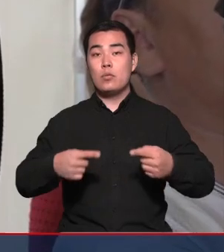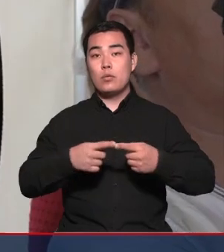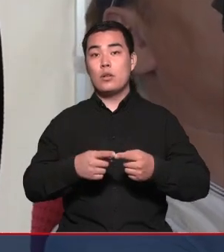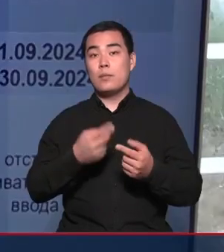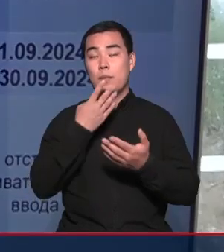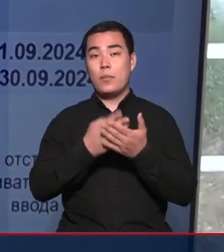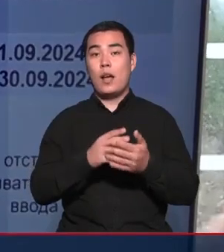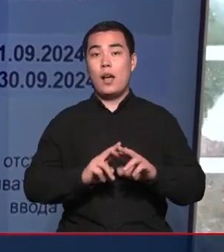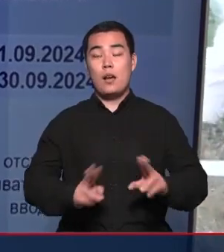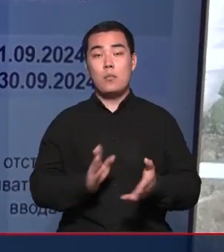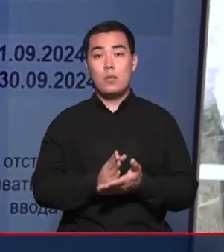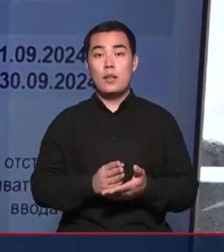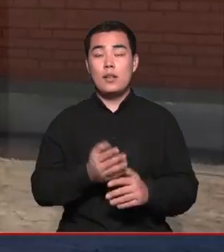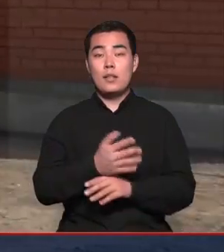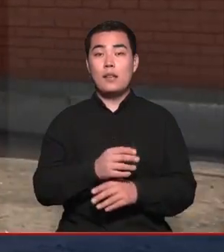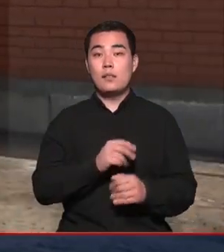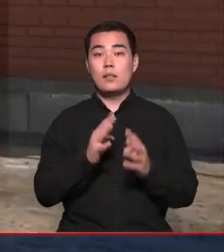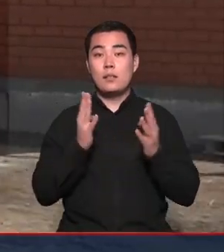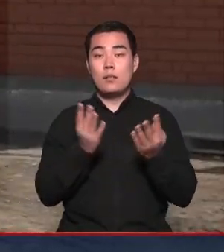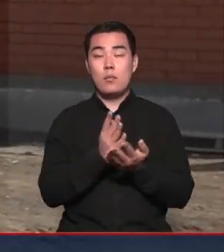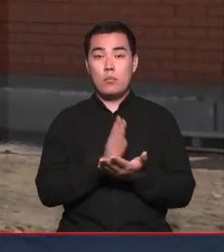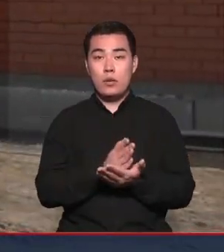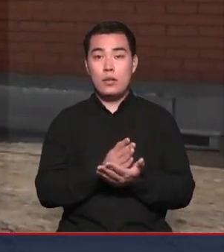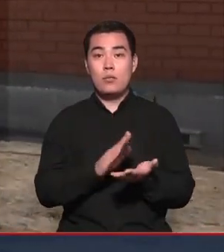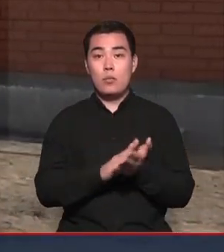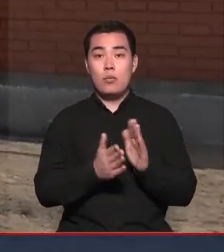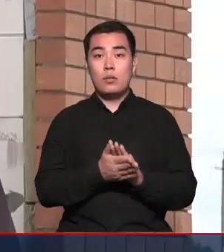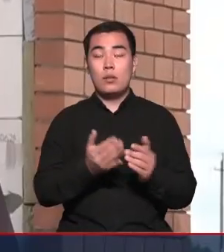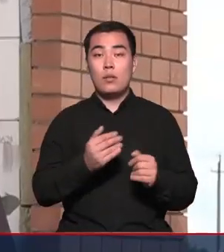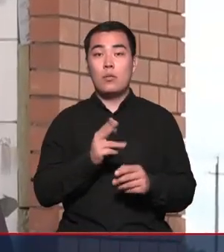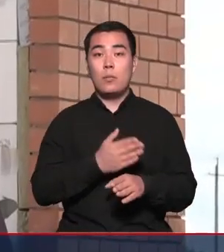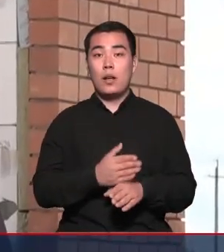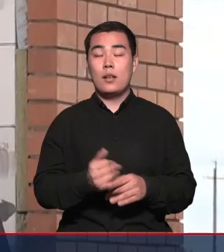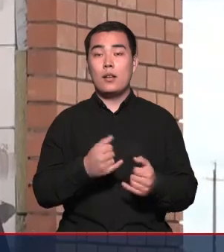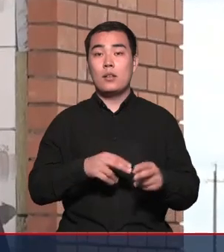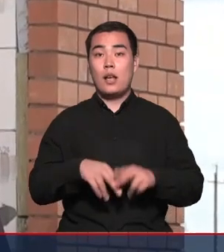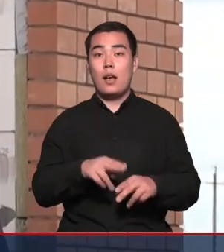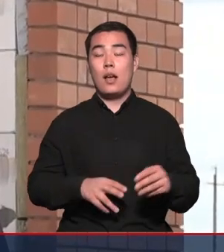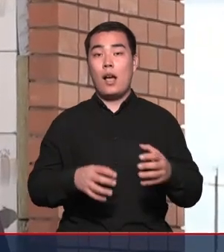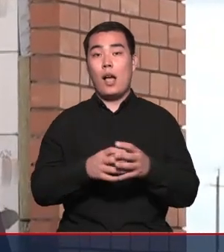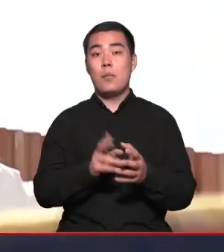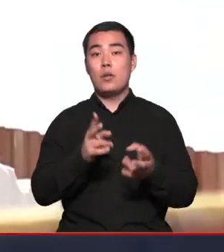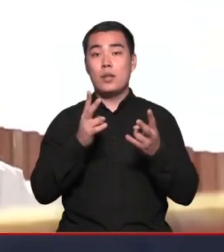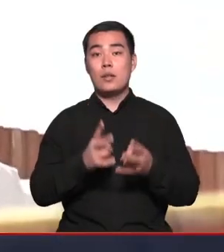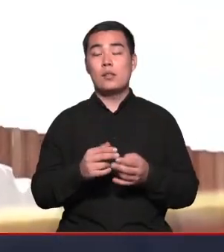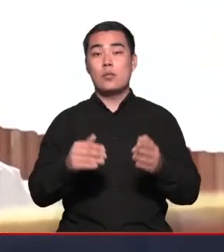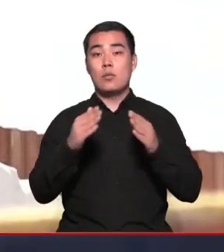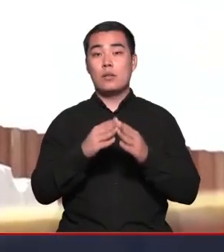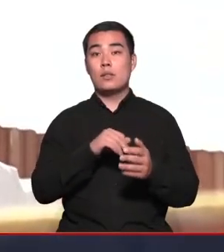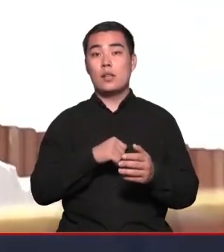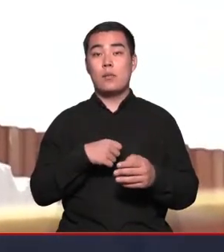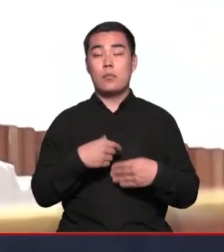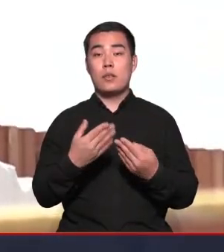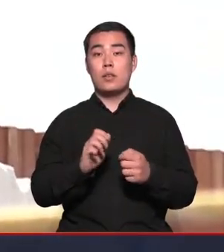салынады, үйдің аулалары қоршалады. Келісімге сәйкес кестеден кешіккен құрылыс компаниялары зардап шеккендердің пәтер ақысын төлеп